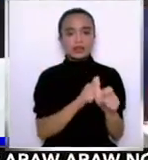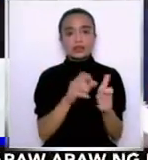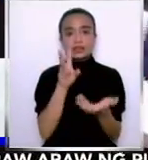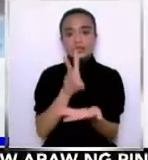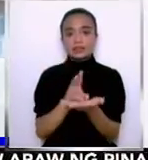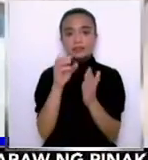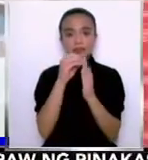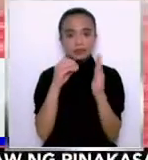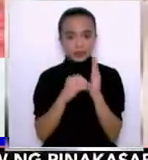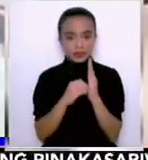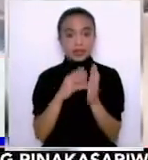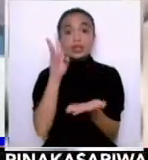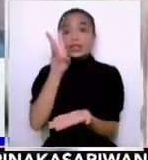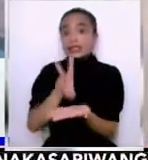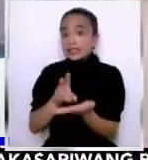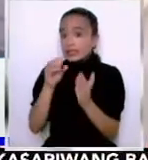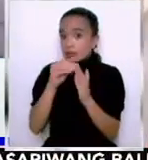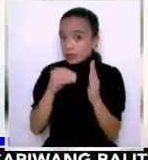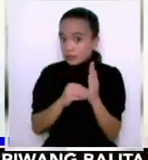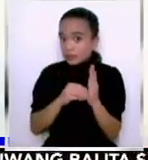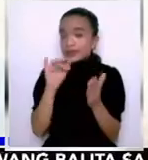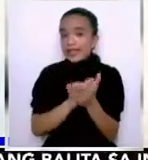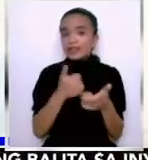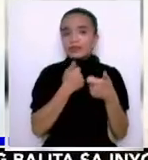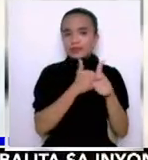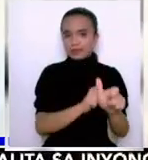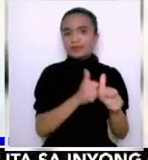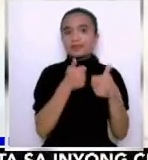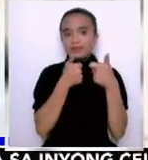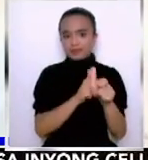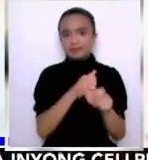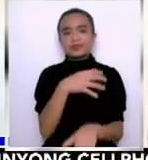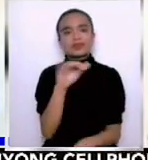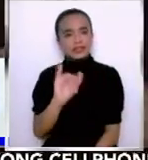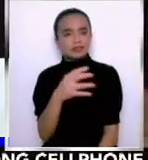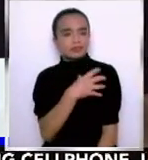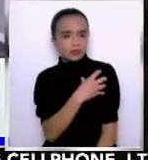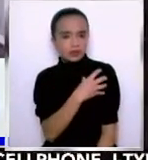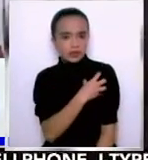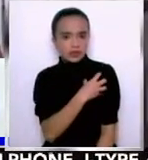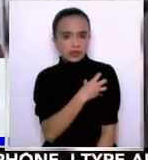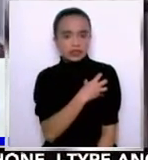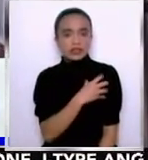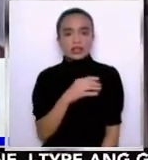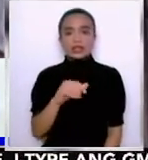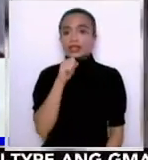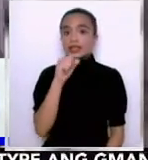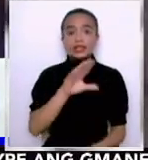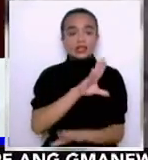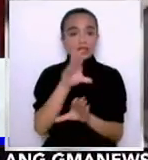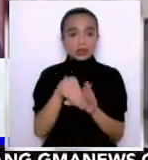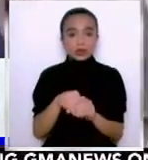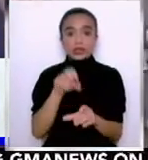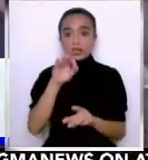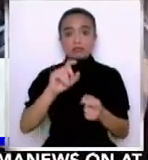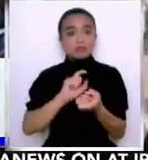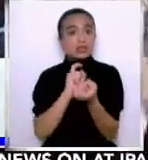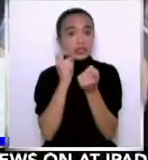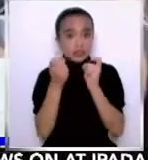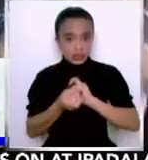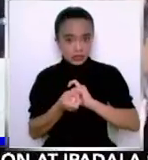city ordinance ang sinusunod at susundin ng kapulisan ng nasabing syudad maliban lang kung babaguhin ang city